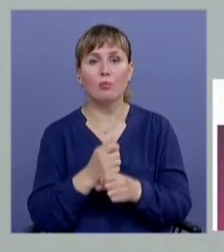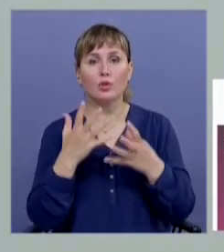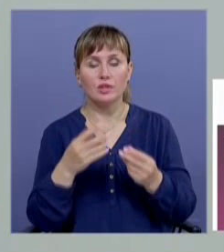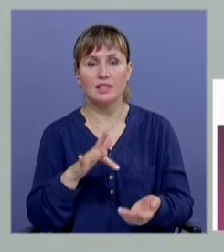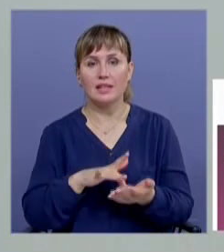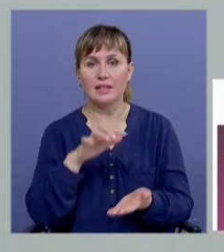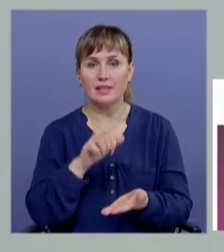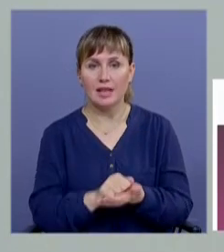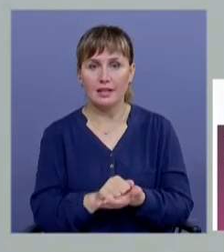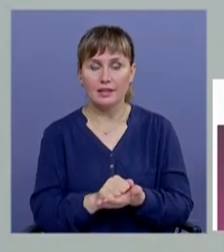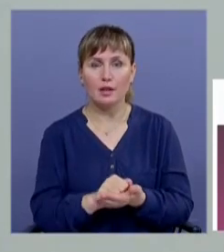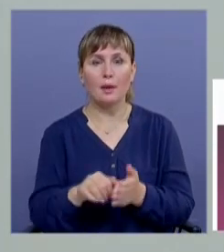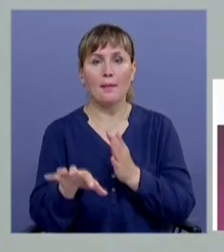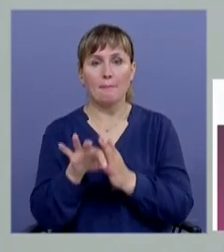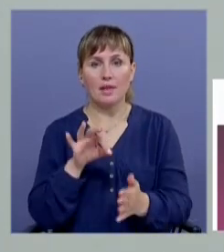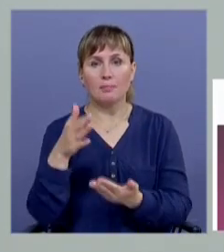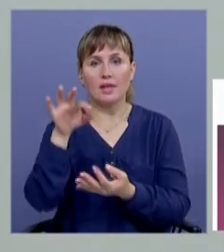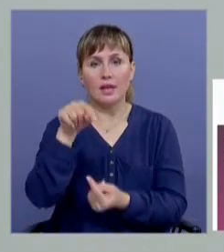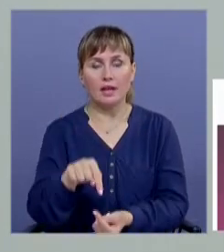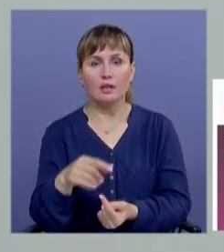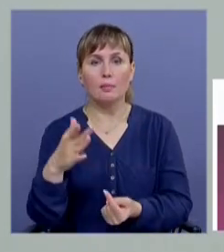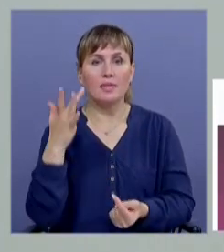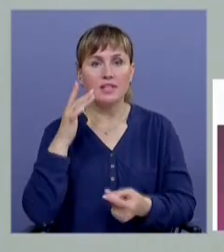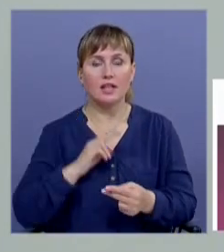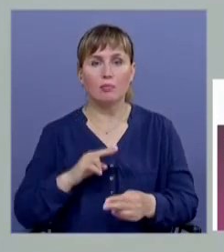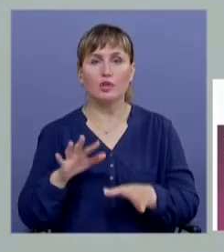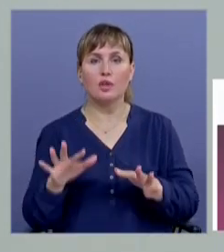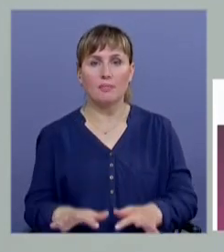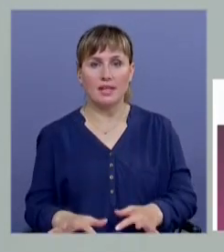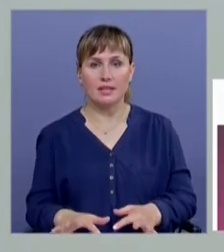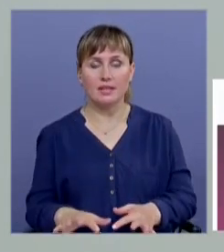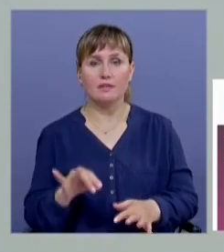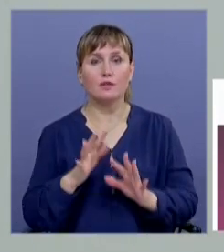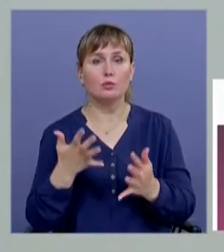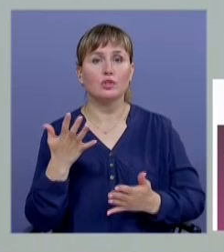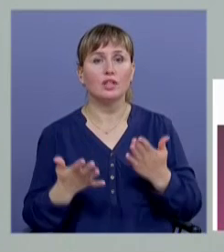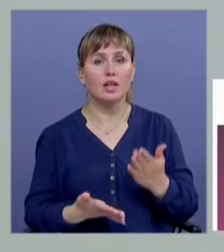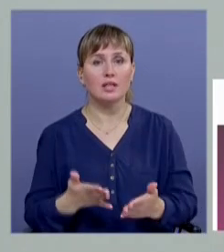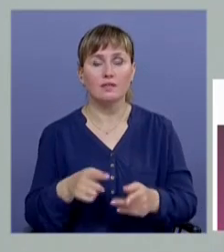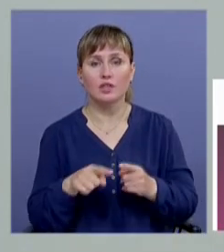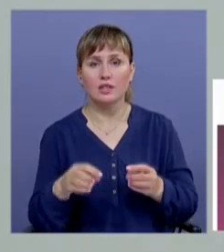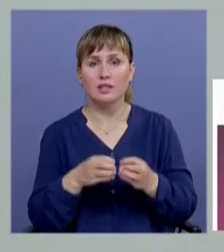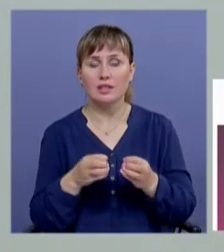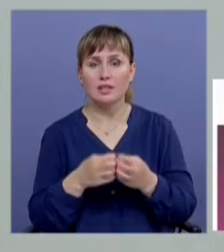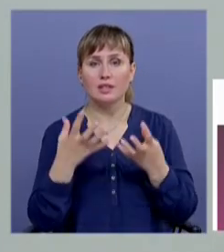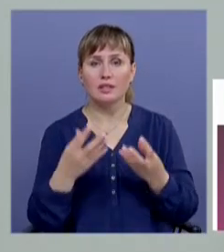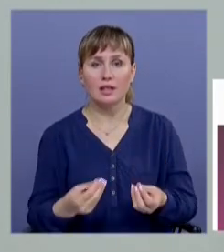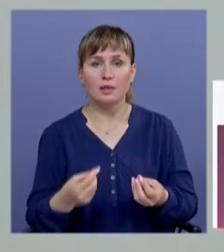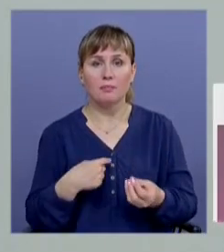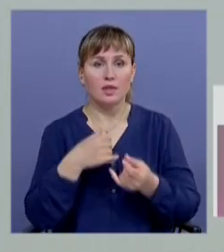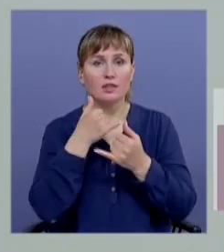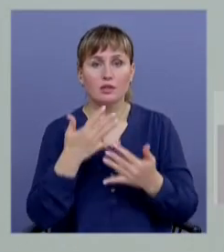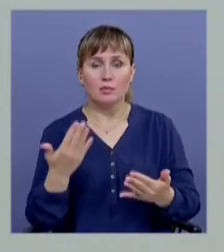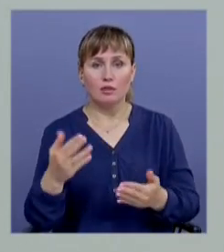центр занятости подбирает ему постоянное рабочее место. В случае, если в течение 10 рабочих дней мы не смогли